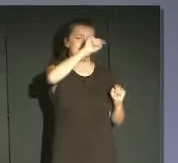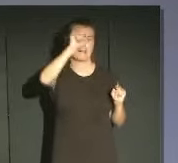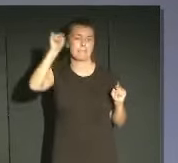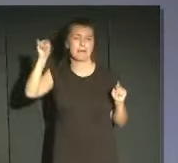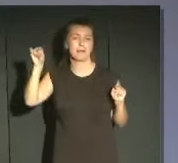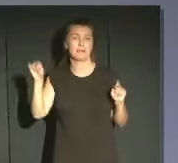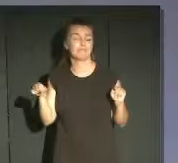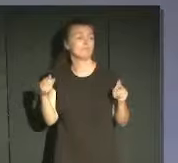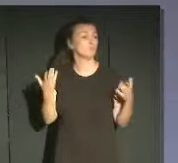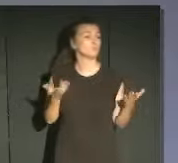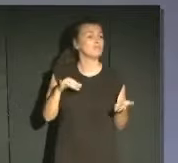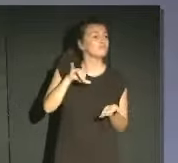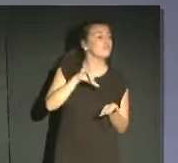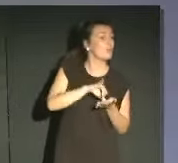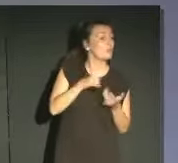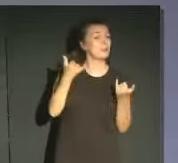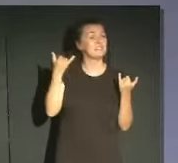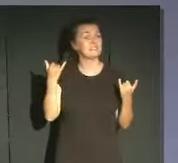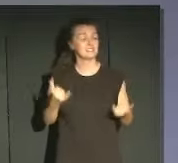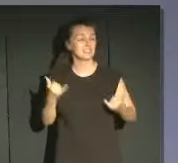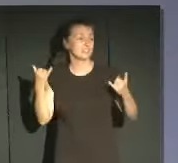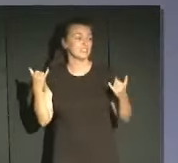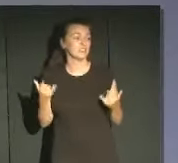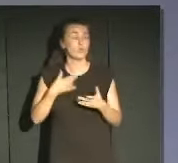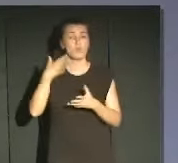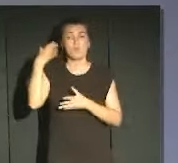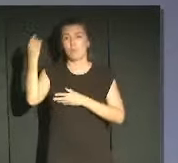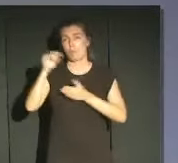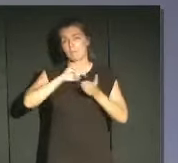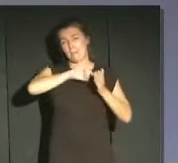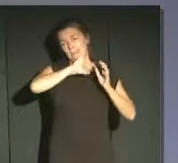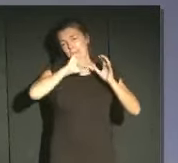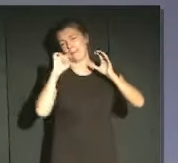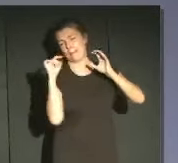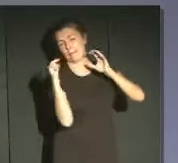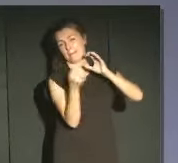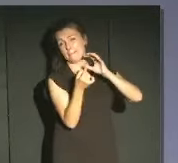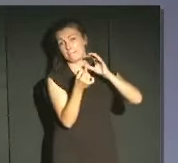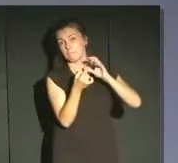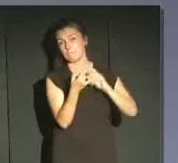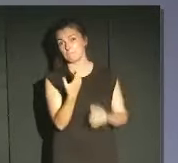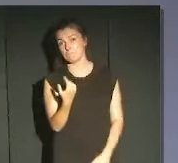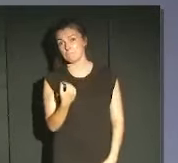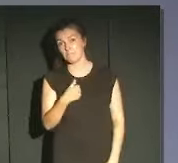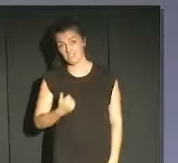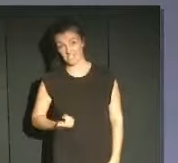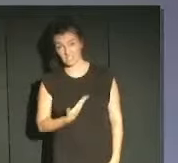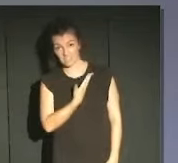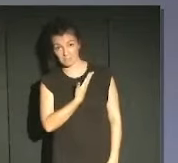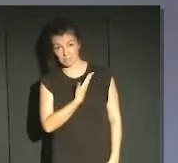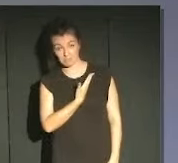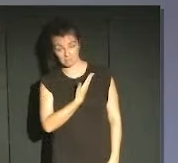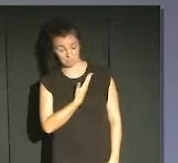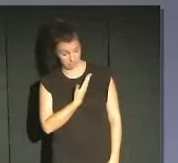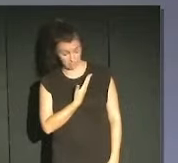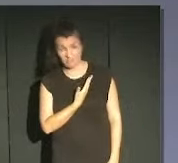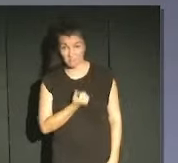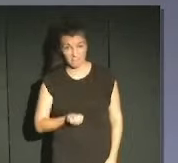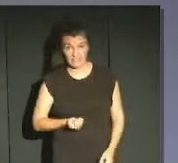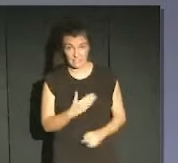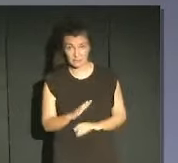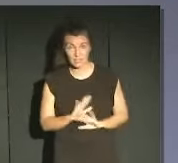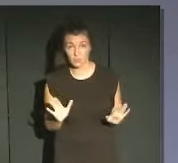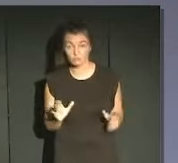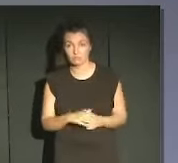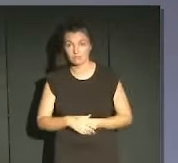à Fort de franceo à Amsterdam une victime reste une victime un